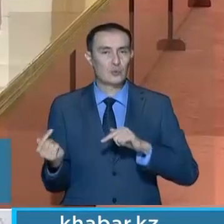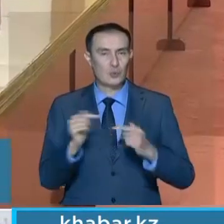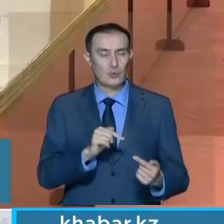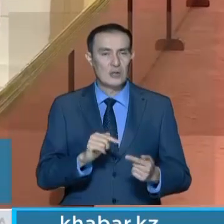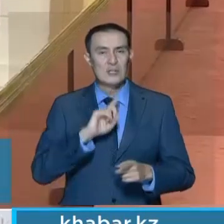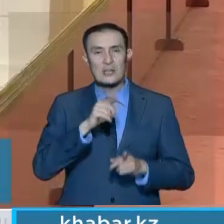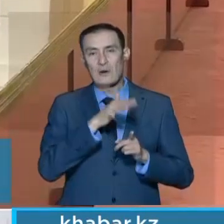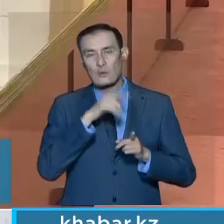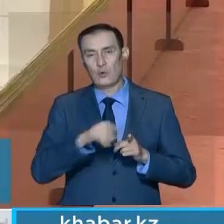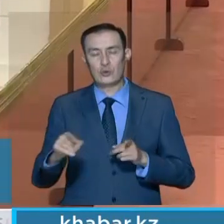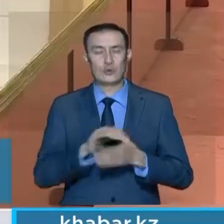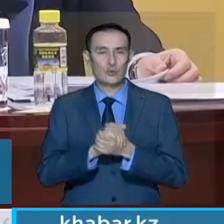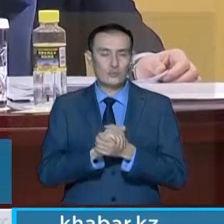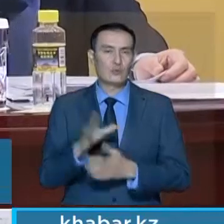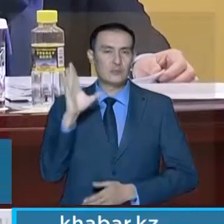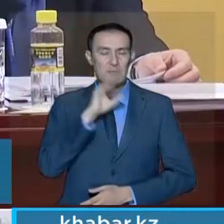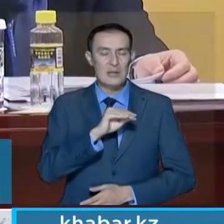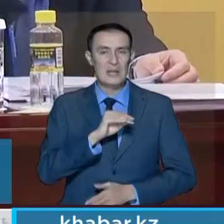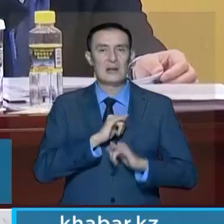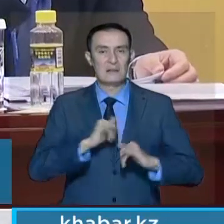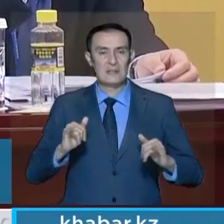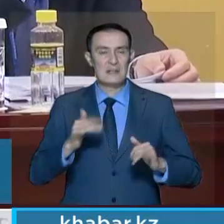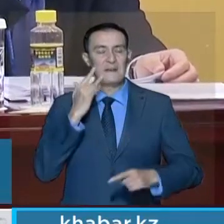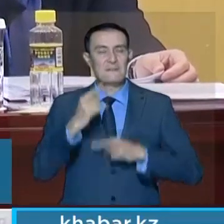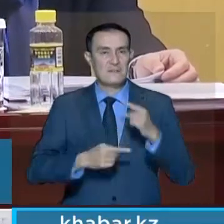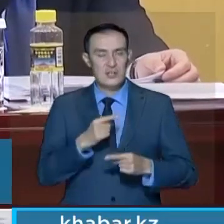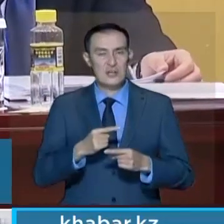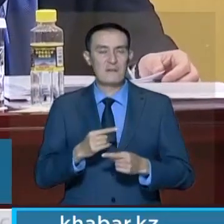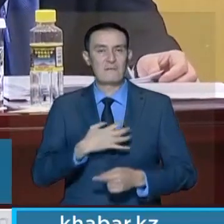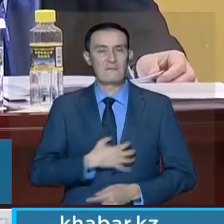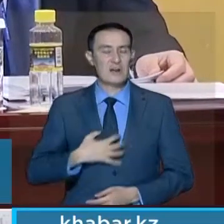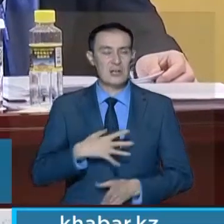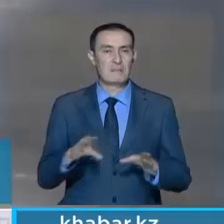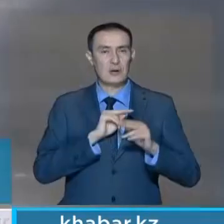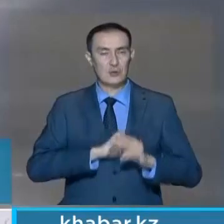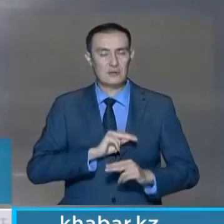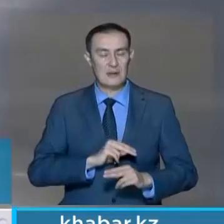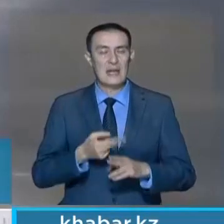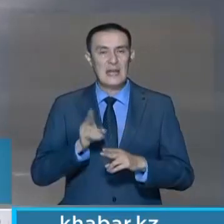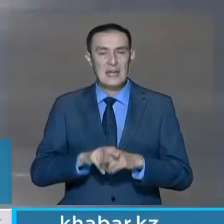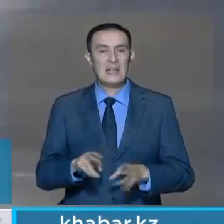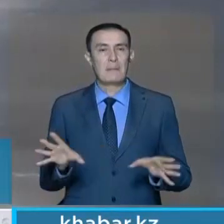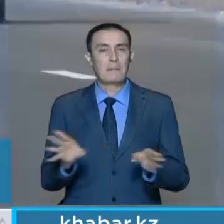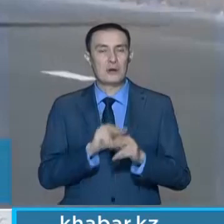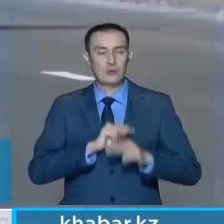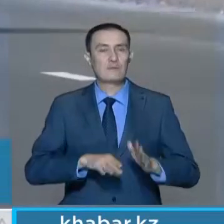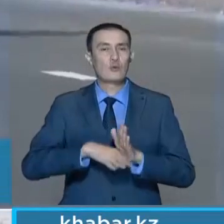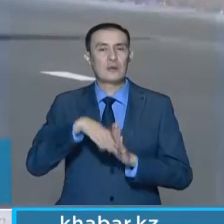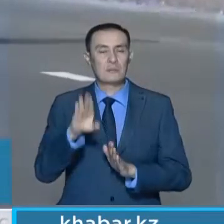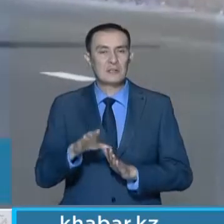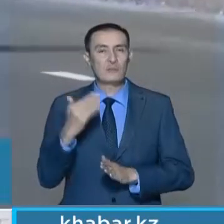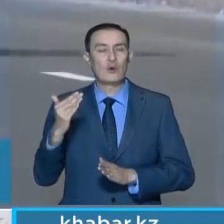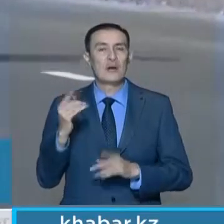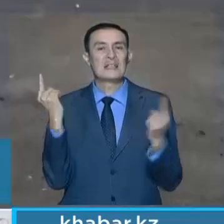За годы дружбы наши страны успели выстроить вечное всестороннее стратегическое партнерство. Это партнерство сегодня укрепилось только по